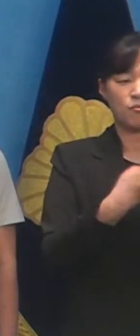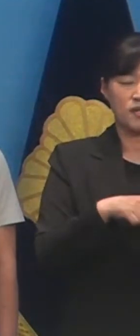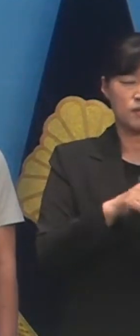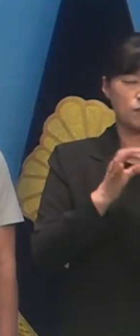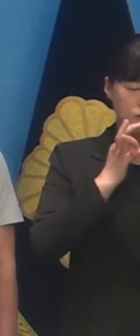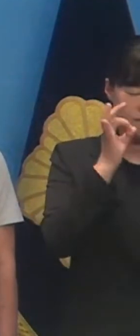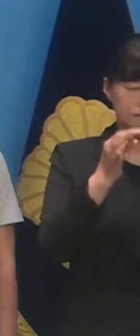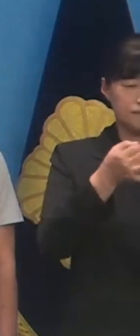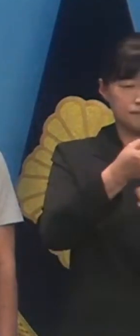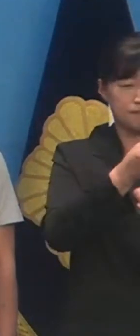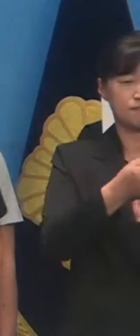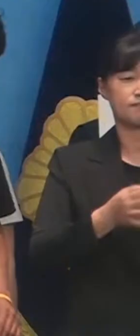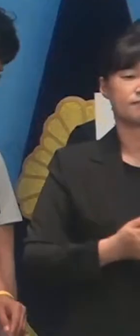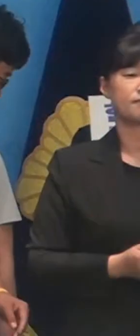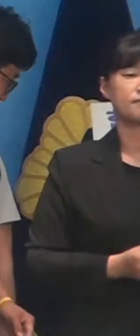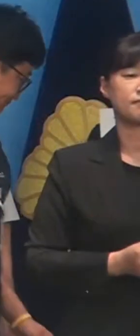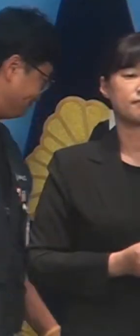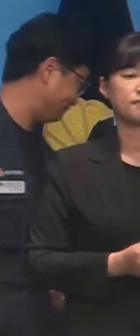이상입니다.